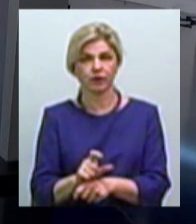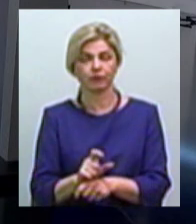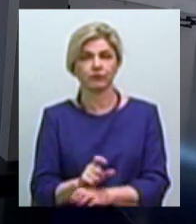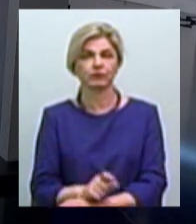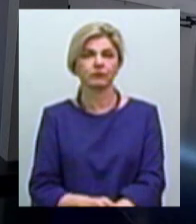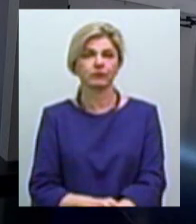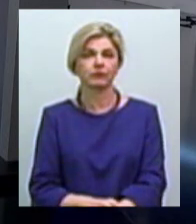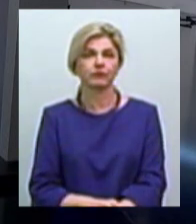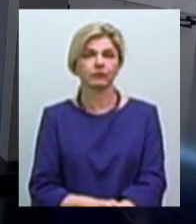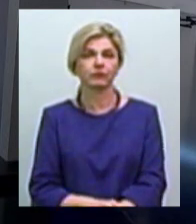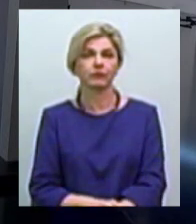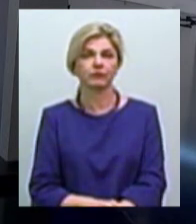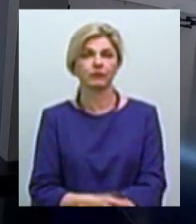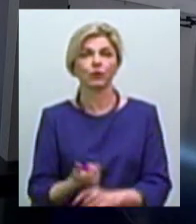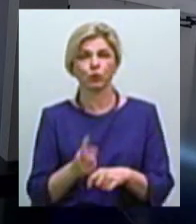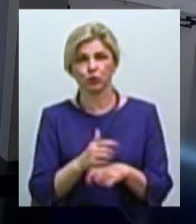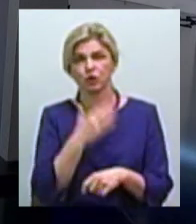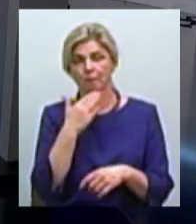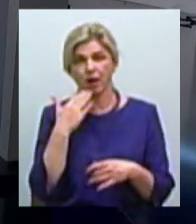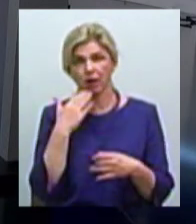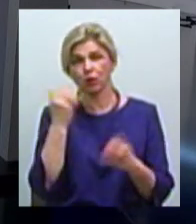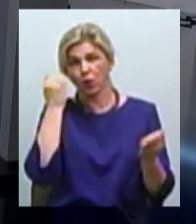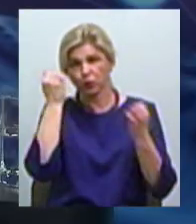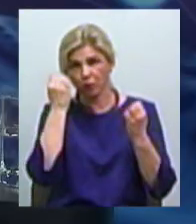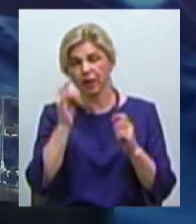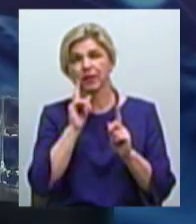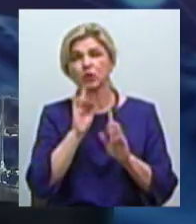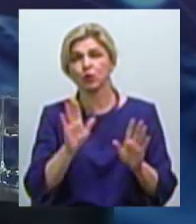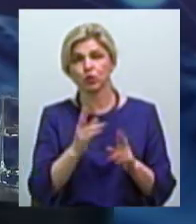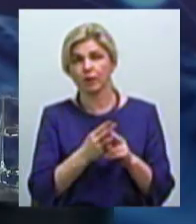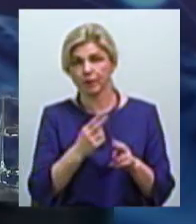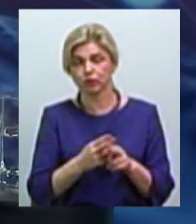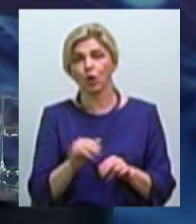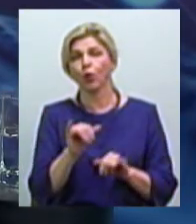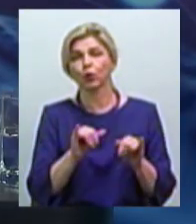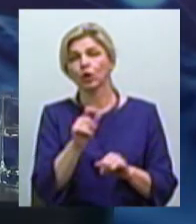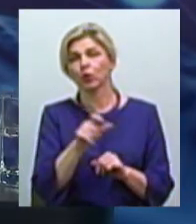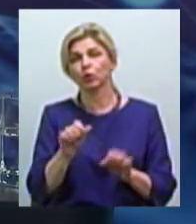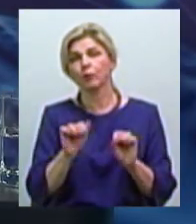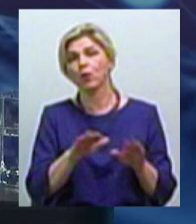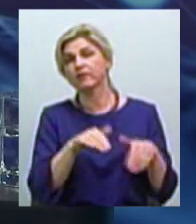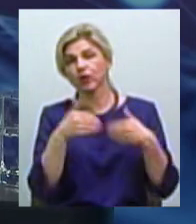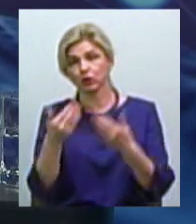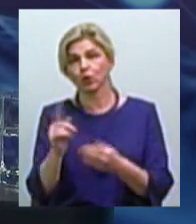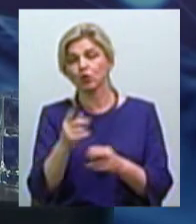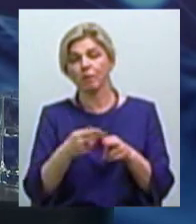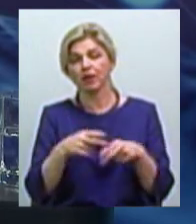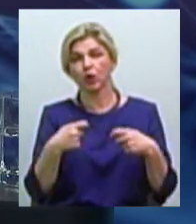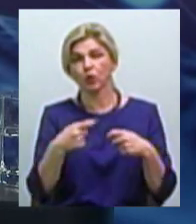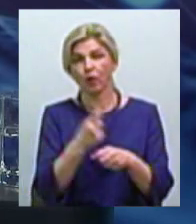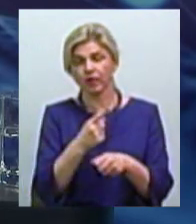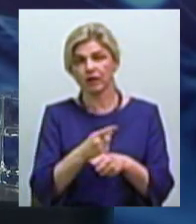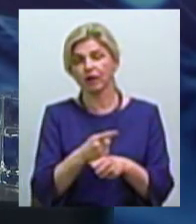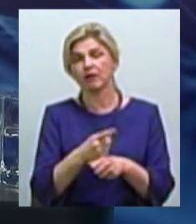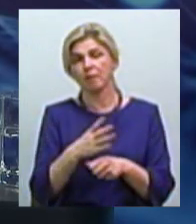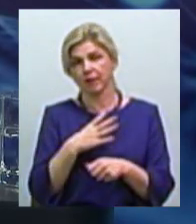вона їм завдає дуже багато клопотів і незручностей, куди вони можуть звернутися для того, щоб ця торгівля була з